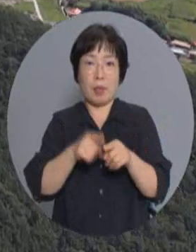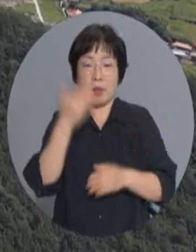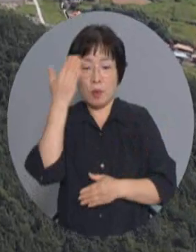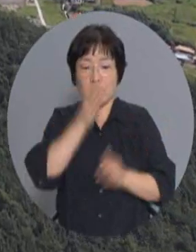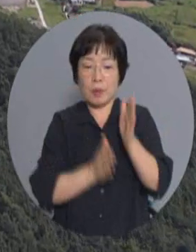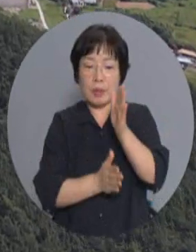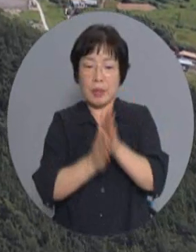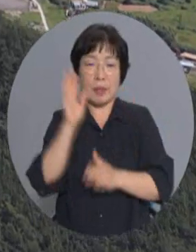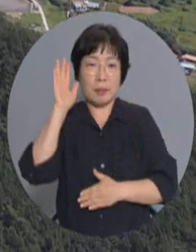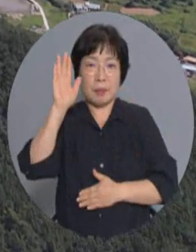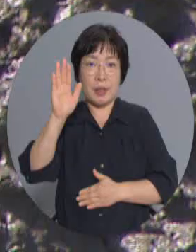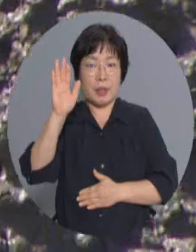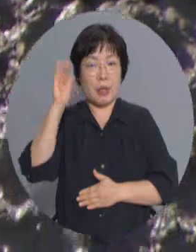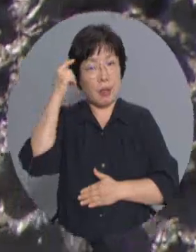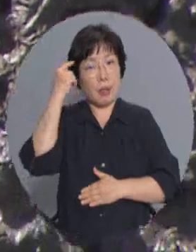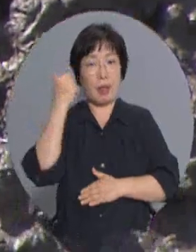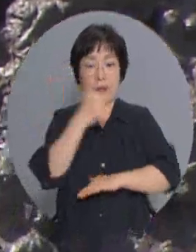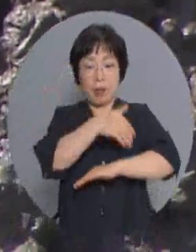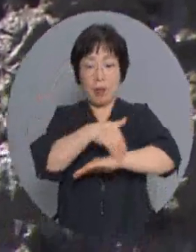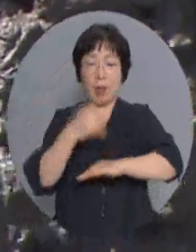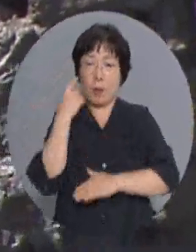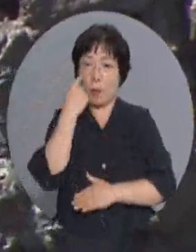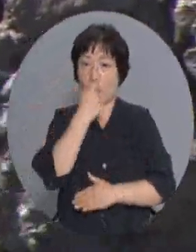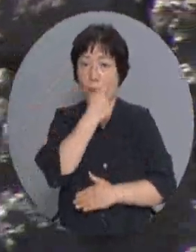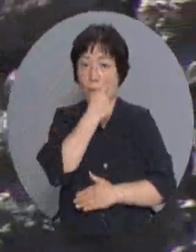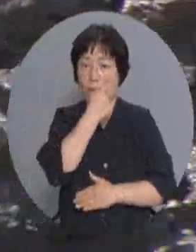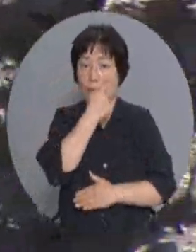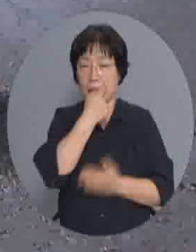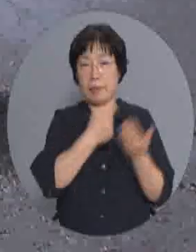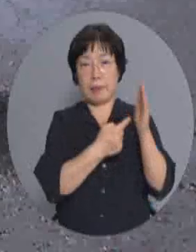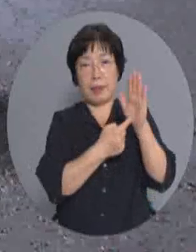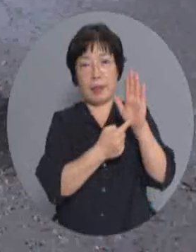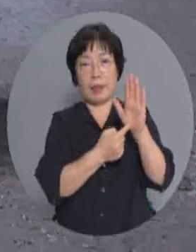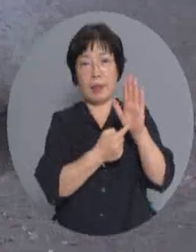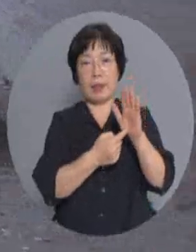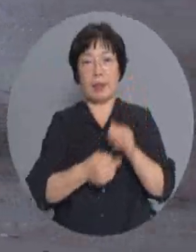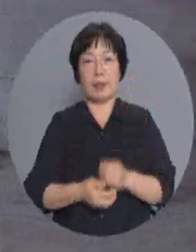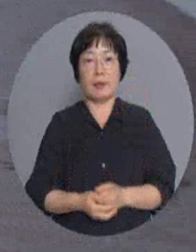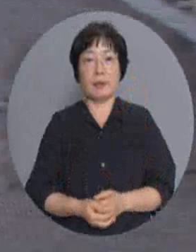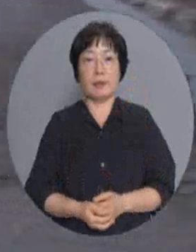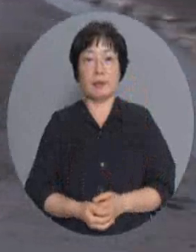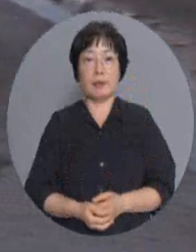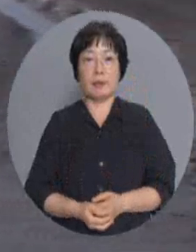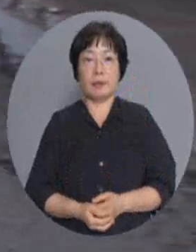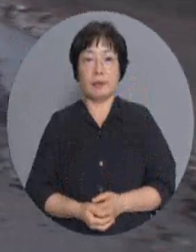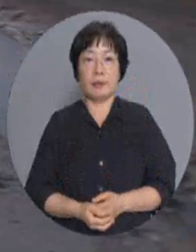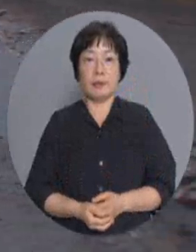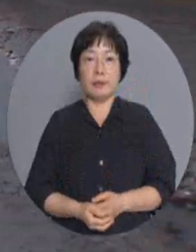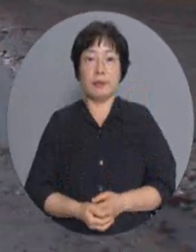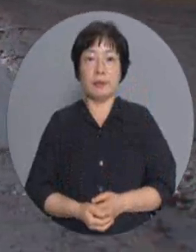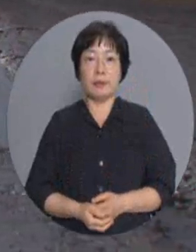여수시의 새로운 미래 전략으로 선명한 밑그림을 제시하고 있습니다. MBC 뉴스 최우식입니다.